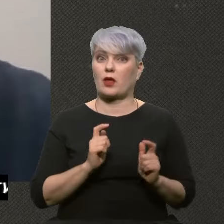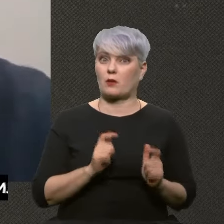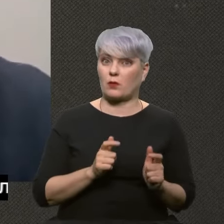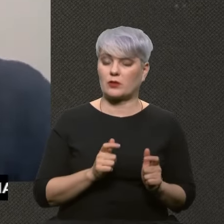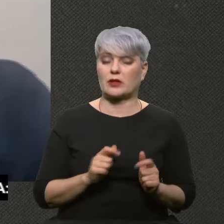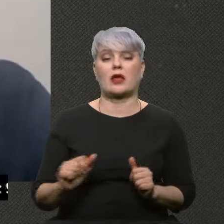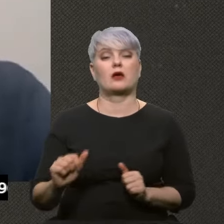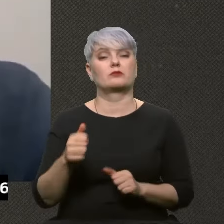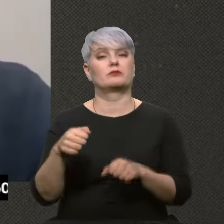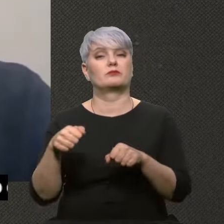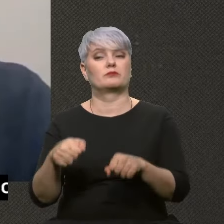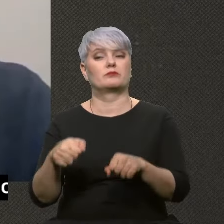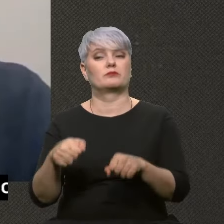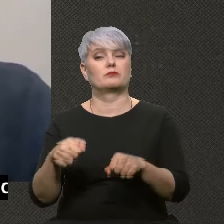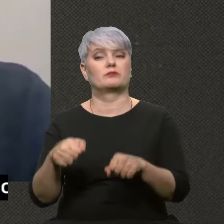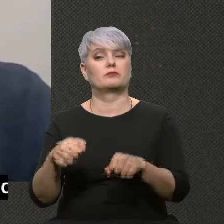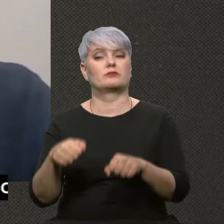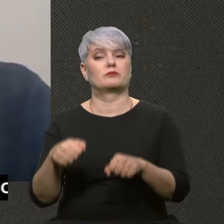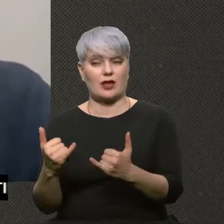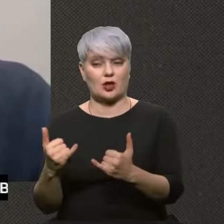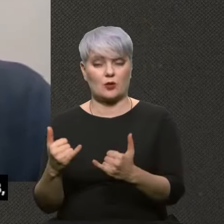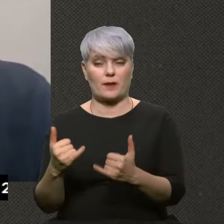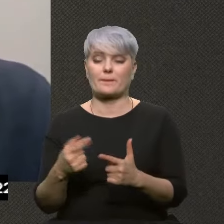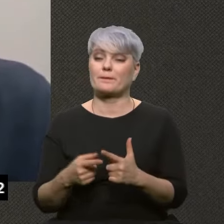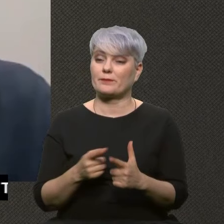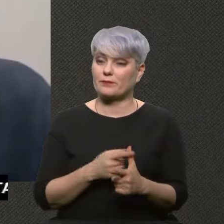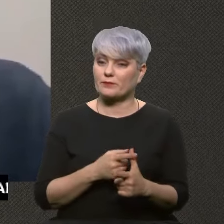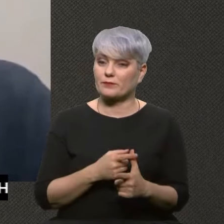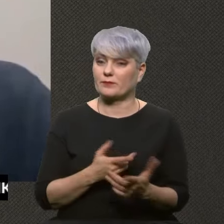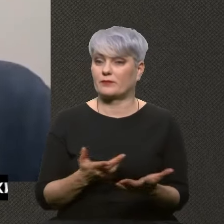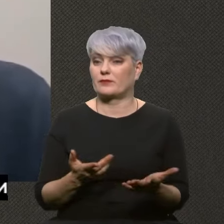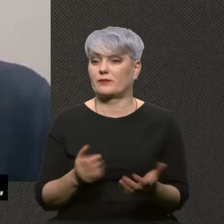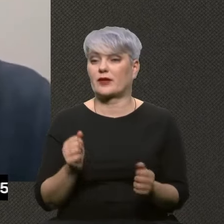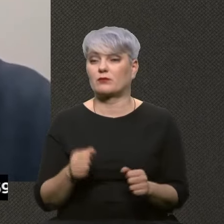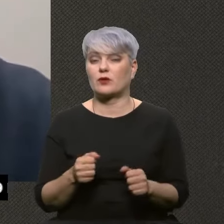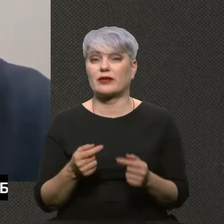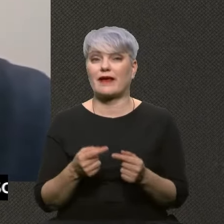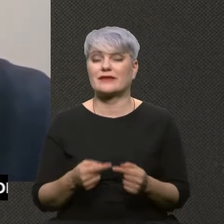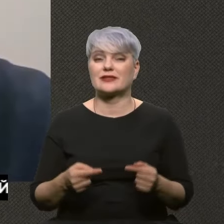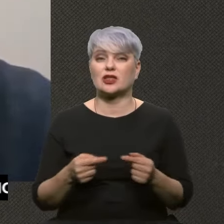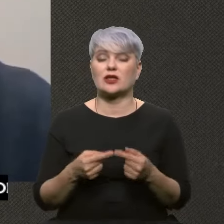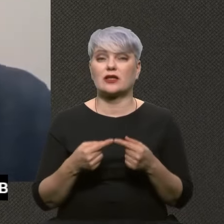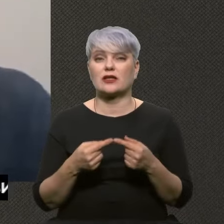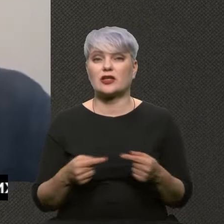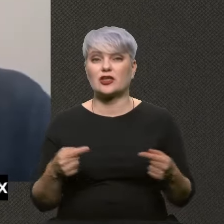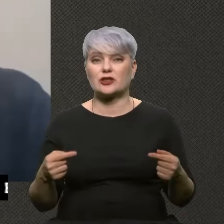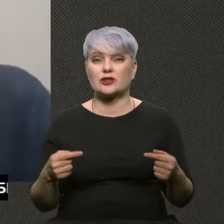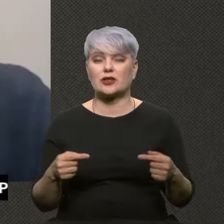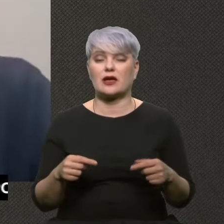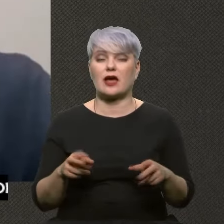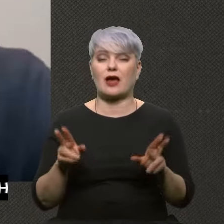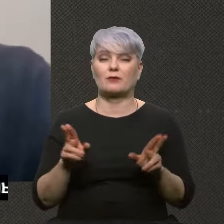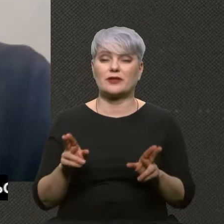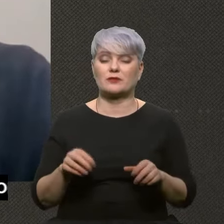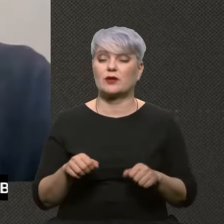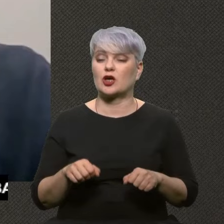для Ізраїлю. Або, ну, я знаю, там можуть визначати якісь інші принципи